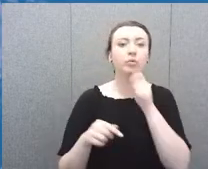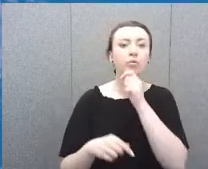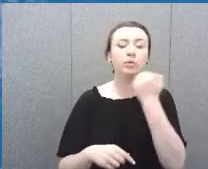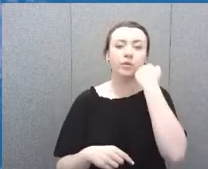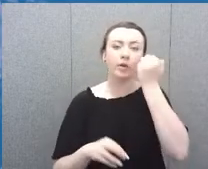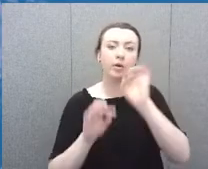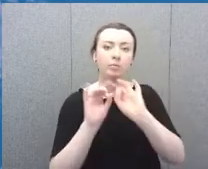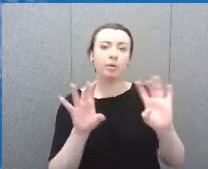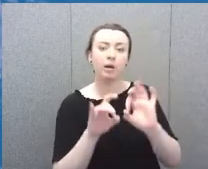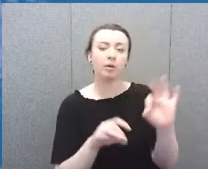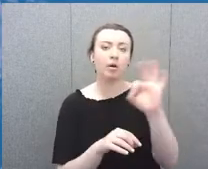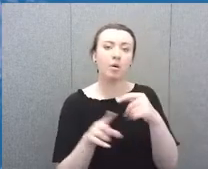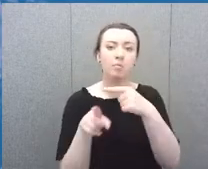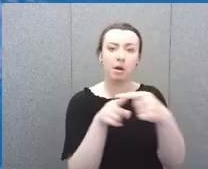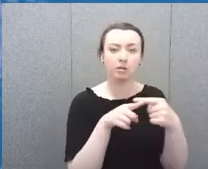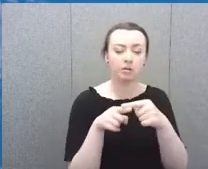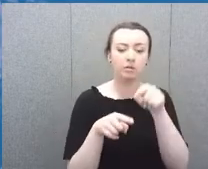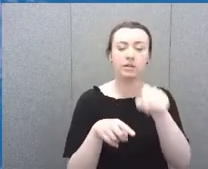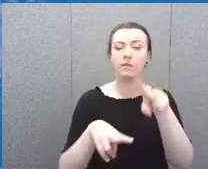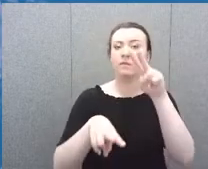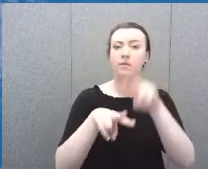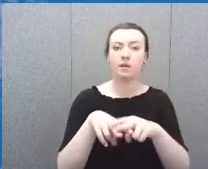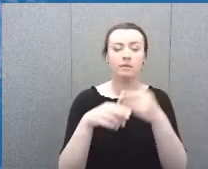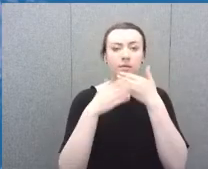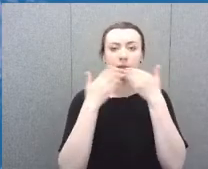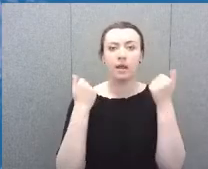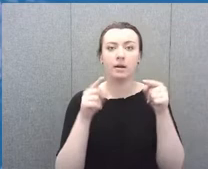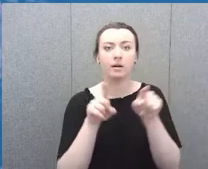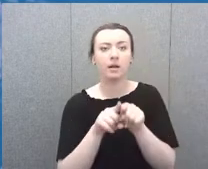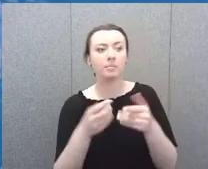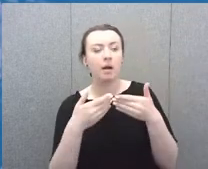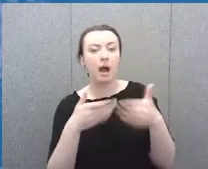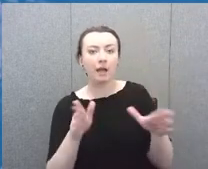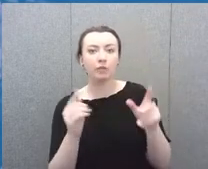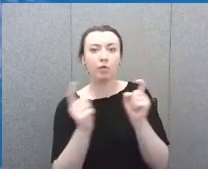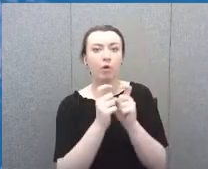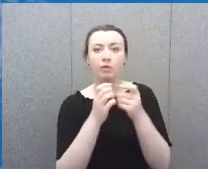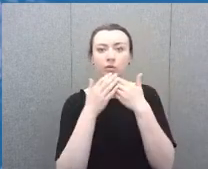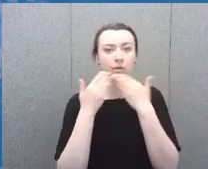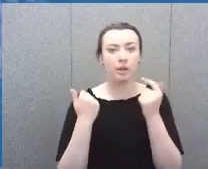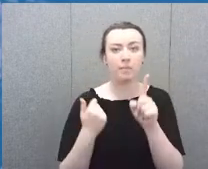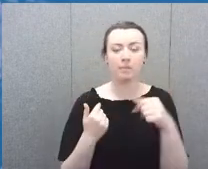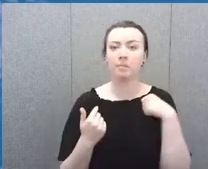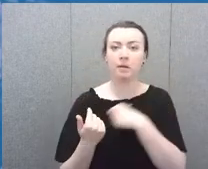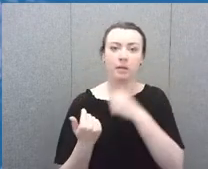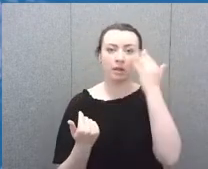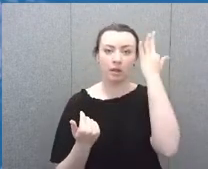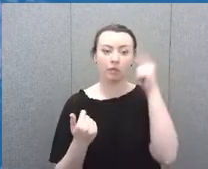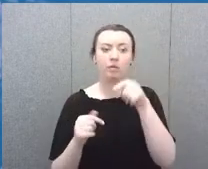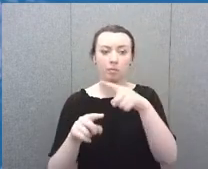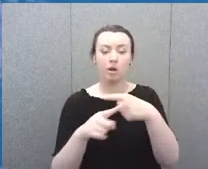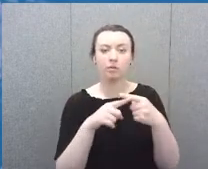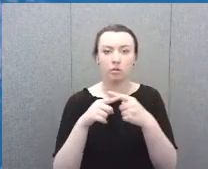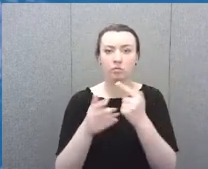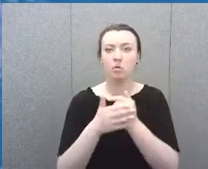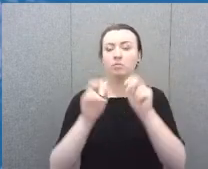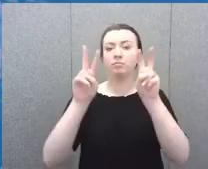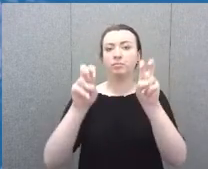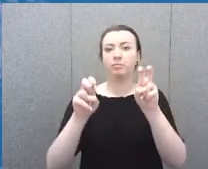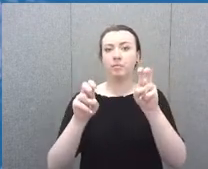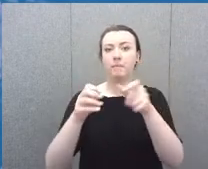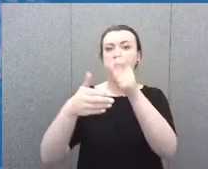открытый конфликт, но мне кажется, что в Беларуси происходит гражданская война на сегодняшний день.